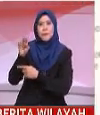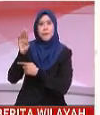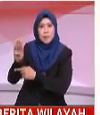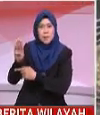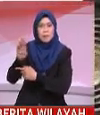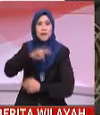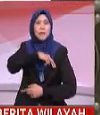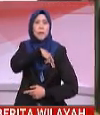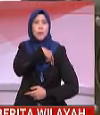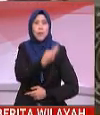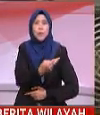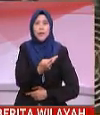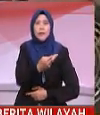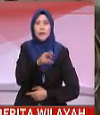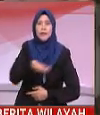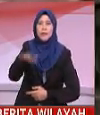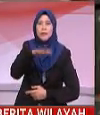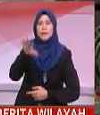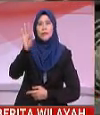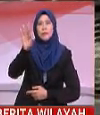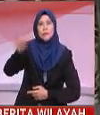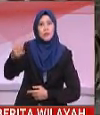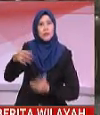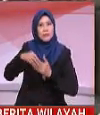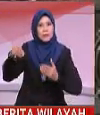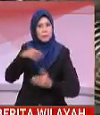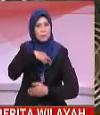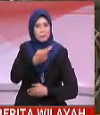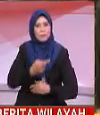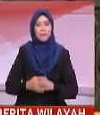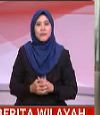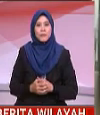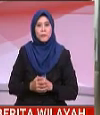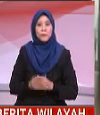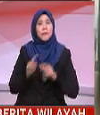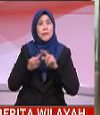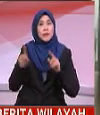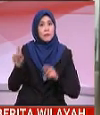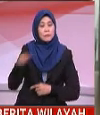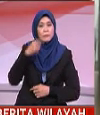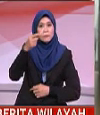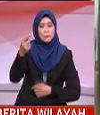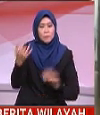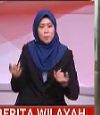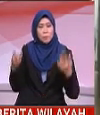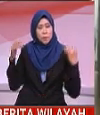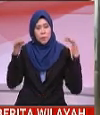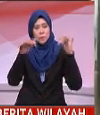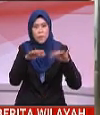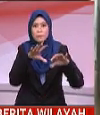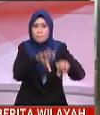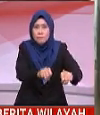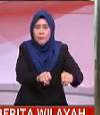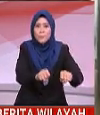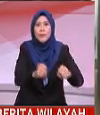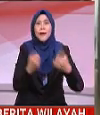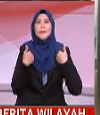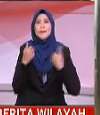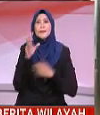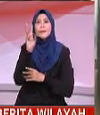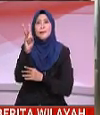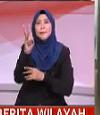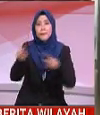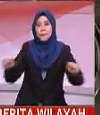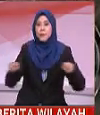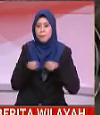TNB kerugian kira-kira RM9 juta. Bagaimanapun katanya, ketika serbuan dilakukan, hanya 6 premis